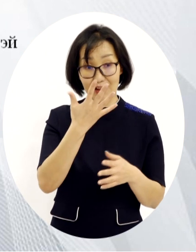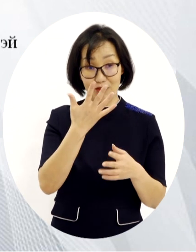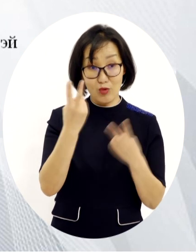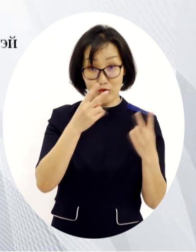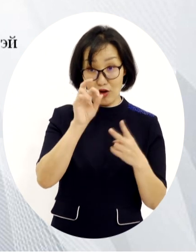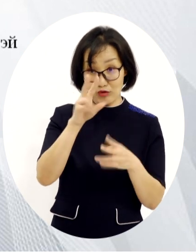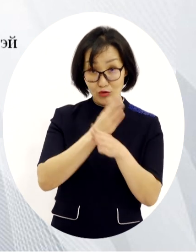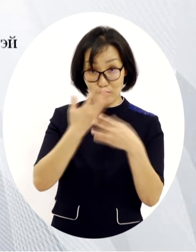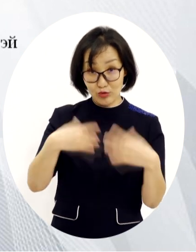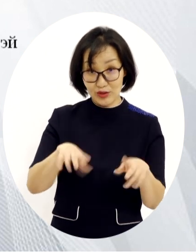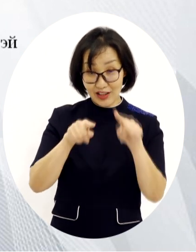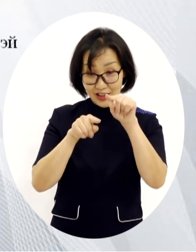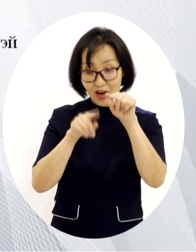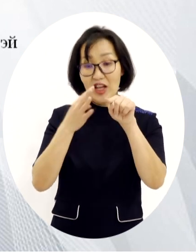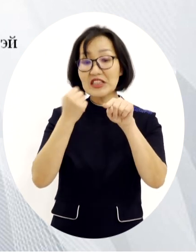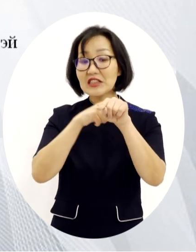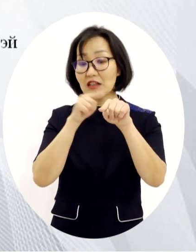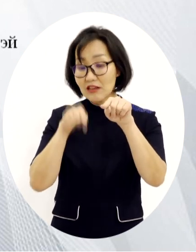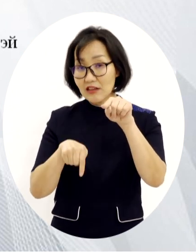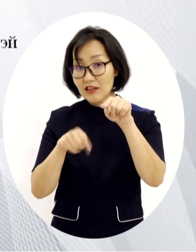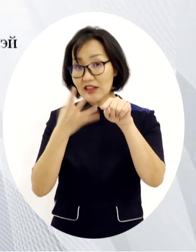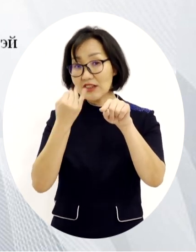5 үйлчлүүлэгч оллоо. Хідэн цаг уу?